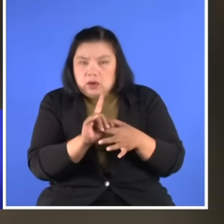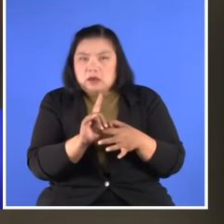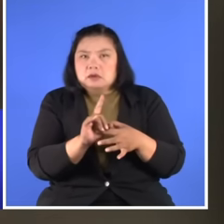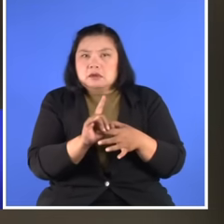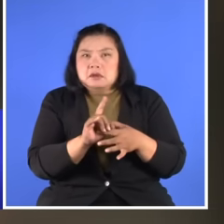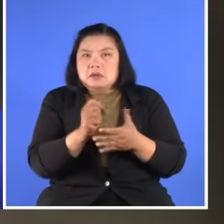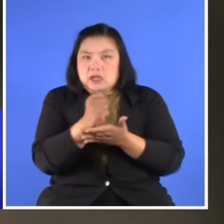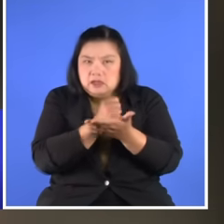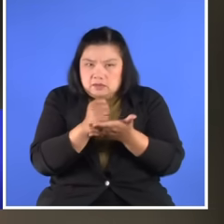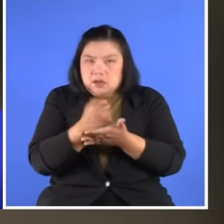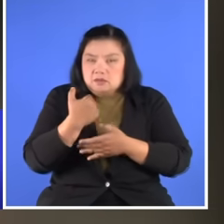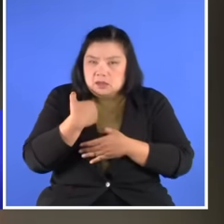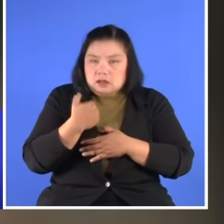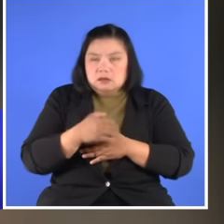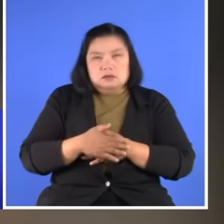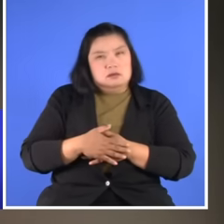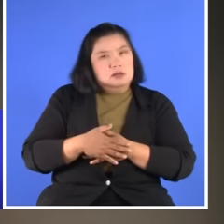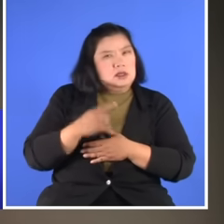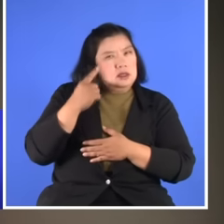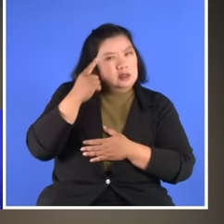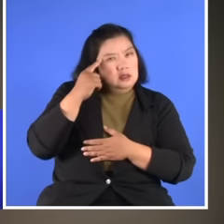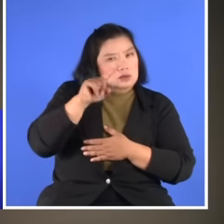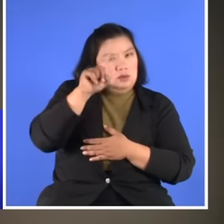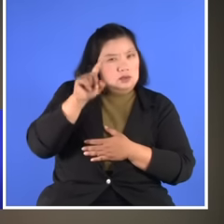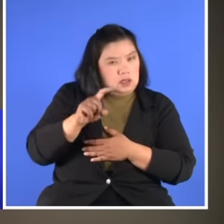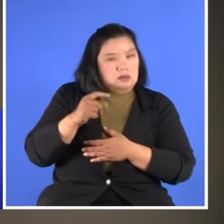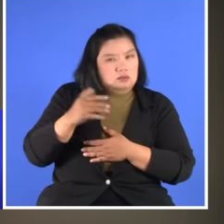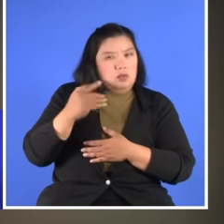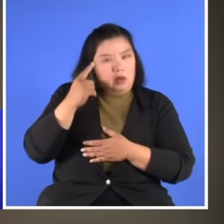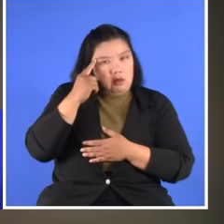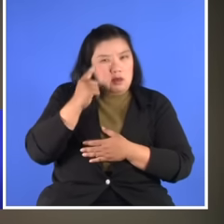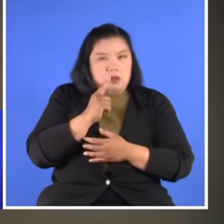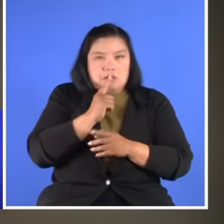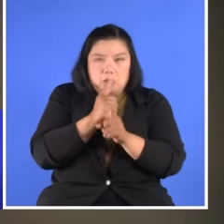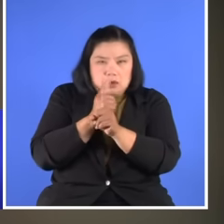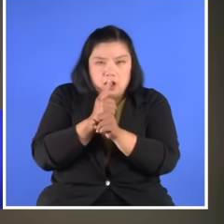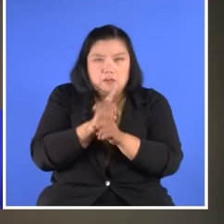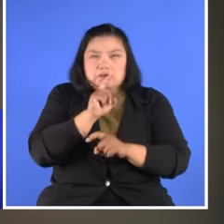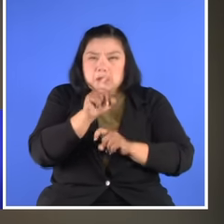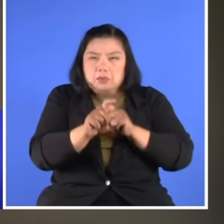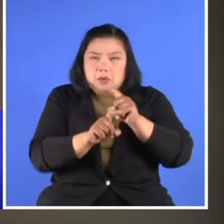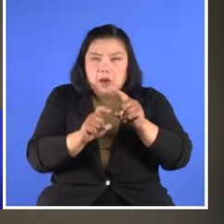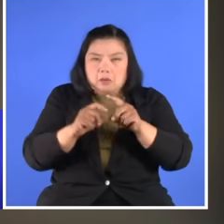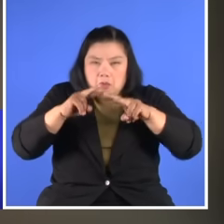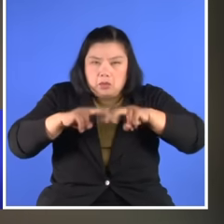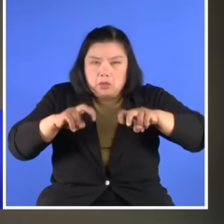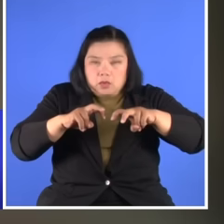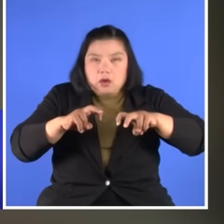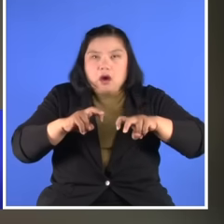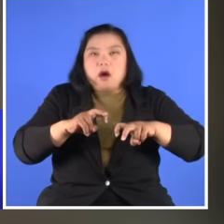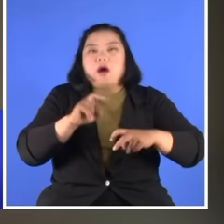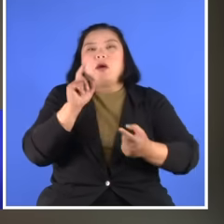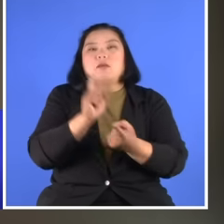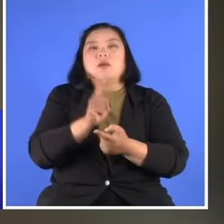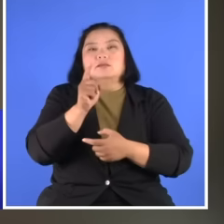นะฮะทราบมาแล้วก่อนมารับตำแหน่งแล้วก็แกะรอยเรื่อยมาสืบเรื่อยมาว่าอย่างงั้นกระทั่งเนี่ทราบว่ารอยตำรวจตรี